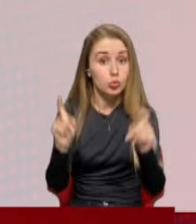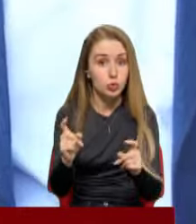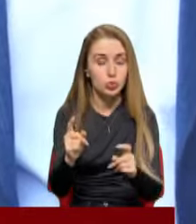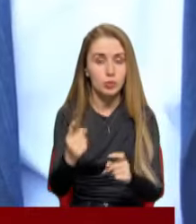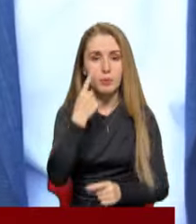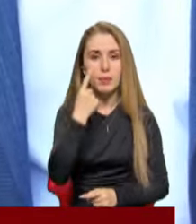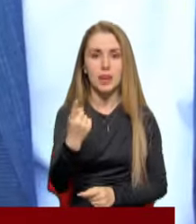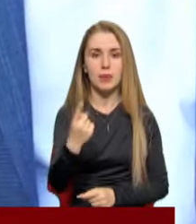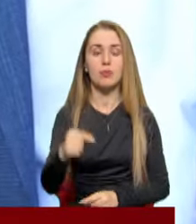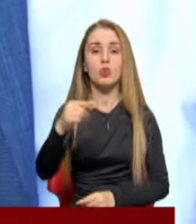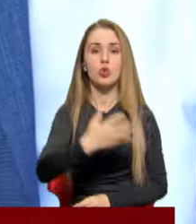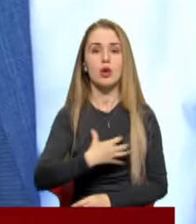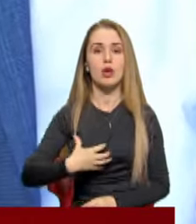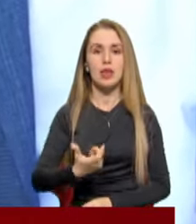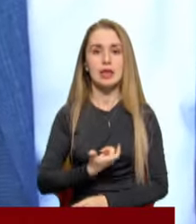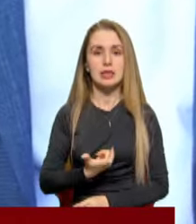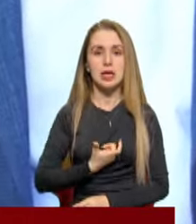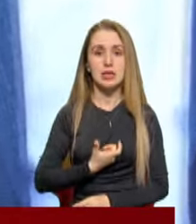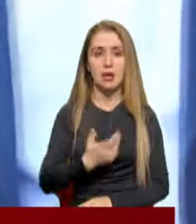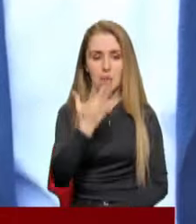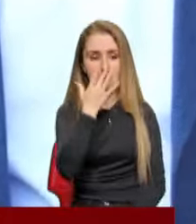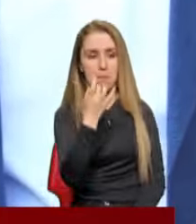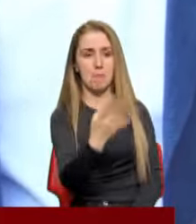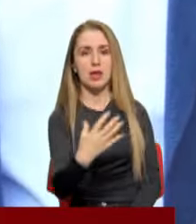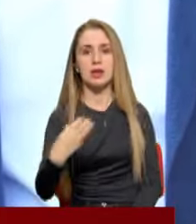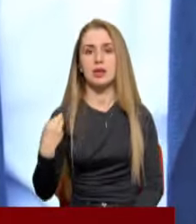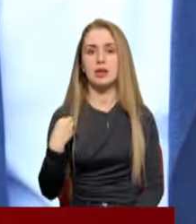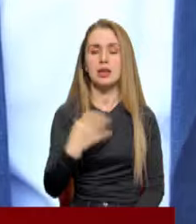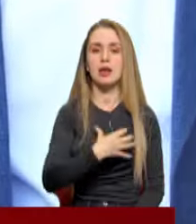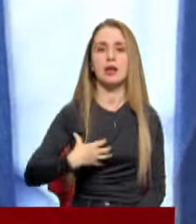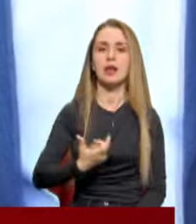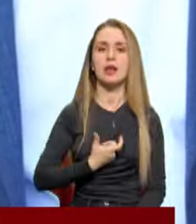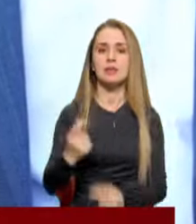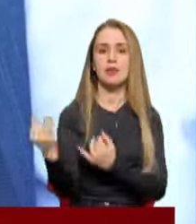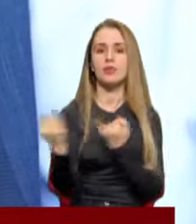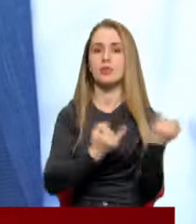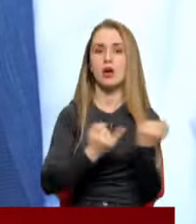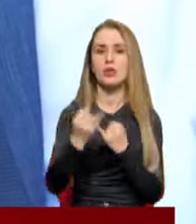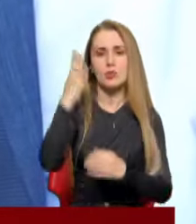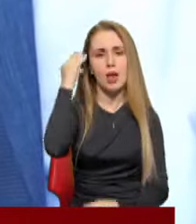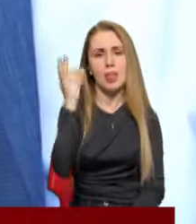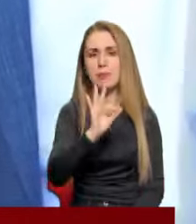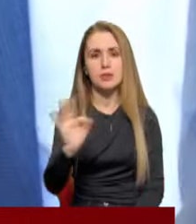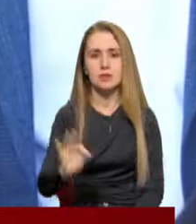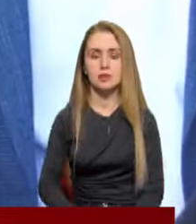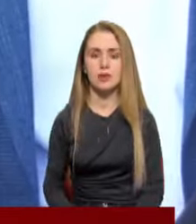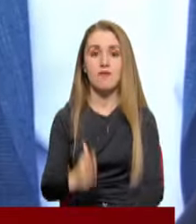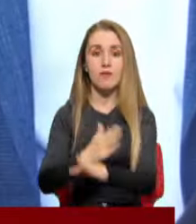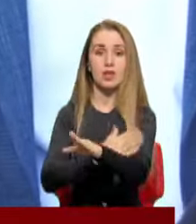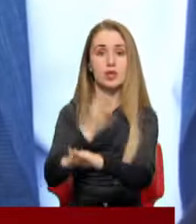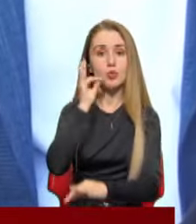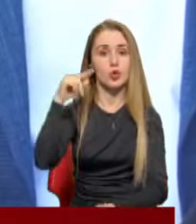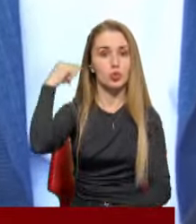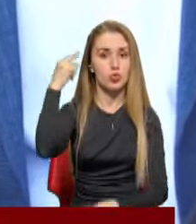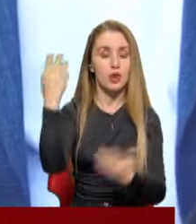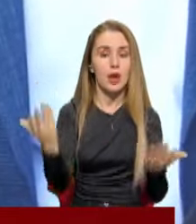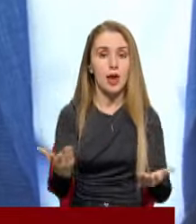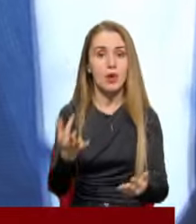arayışıydı. Mevcut anayasaya bu kadar ihlal ediliyorken yeni anayasa tartışmaları manasız geliyor vatandaşa da. Eğer böyle